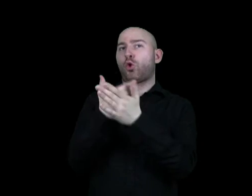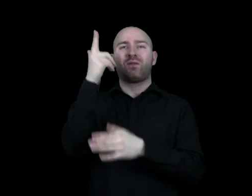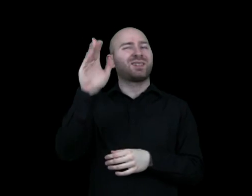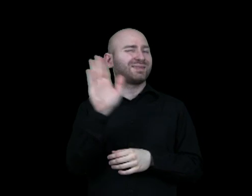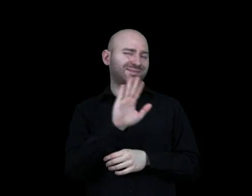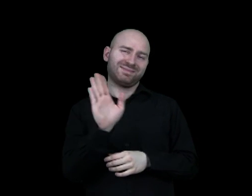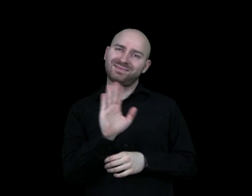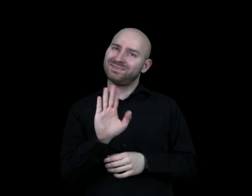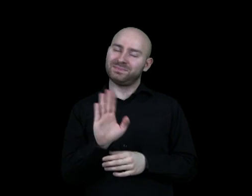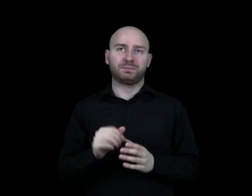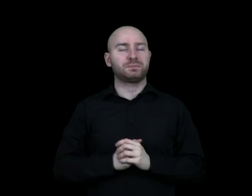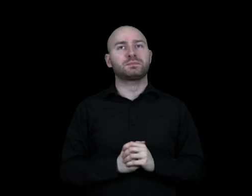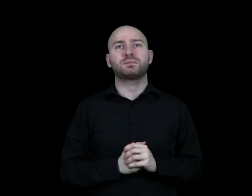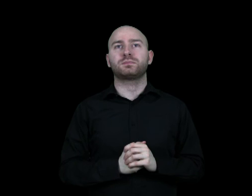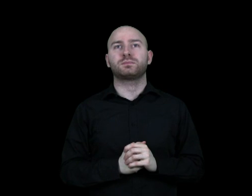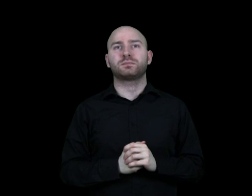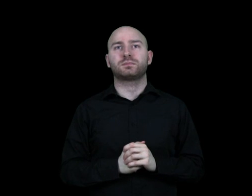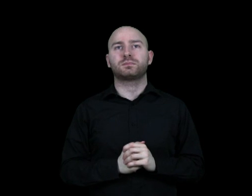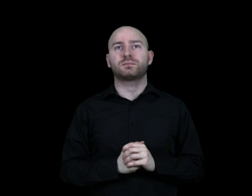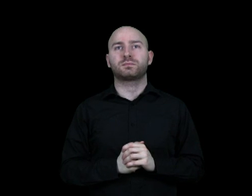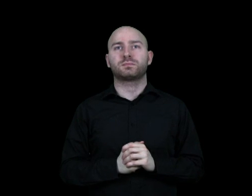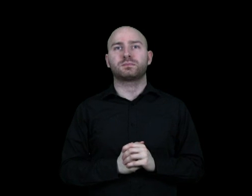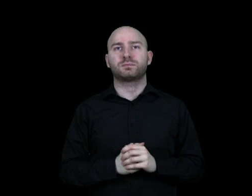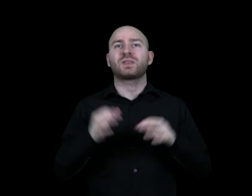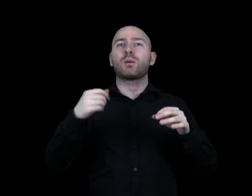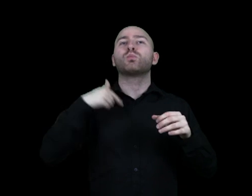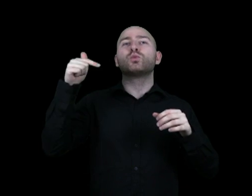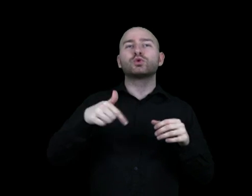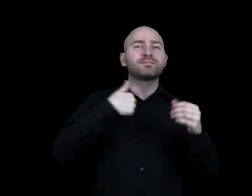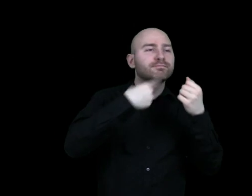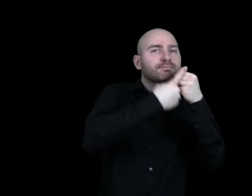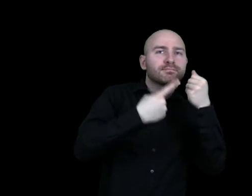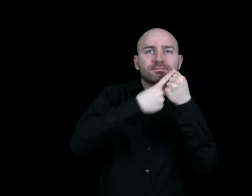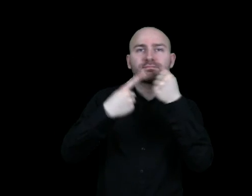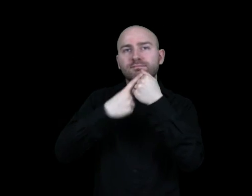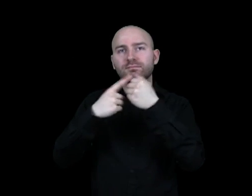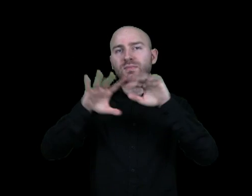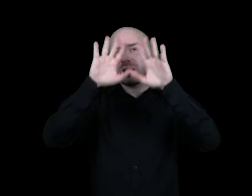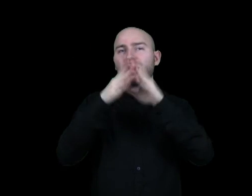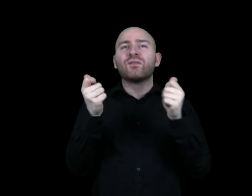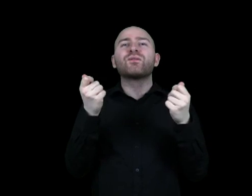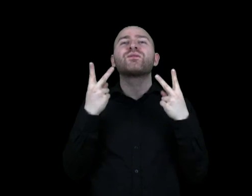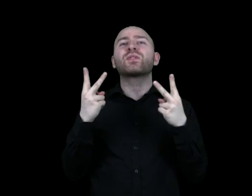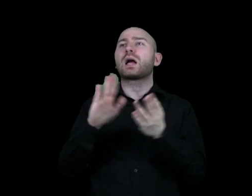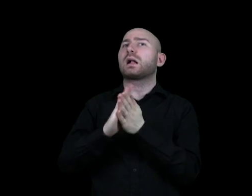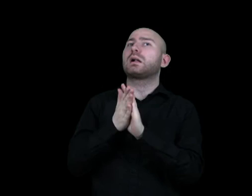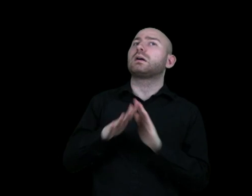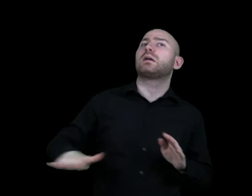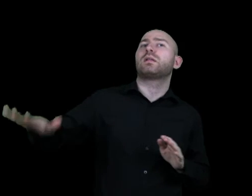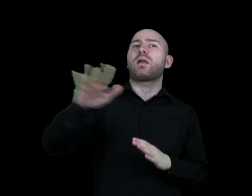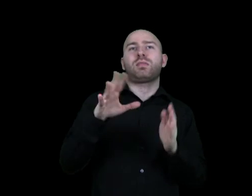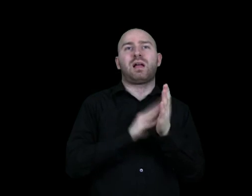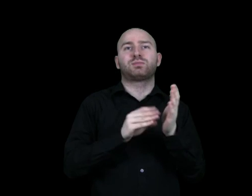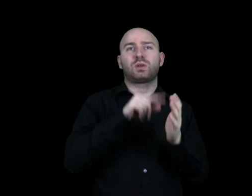Nie powiemy, że PKB wzrósł o jeden owoc. Musimy znać wartość rynkową. Jeśli wartość